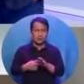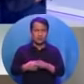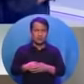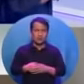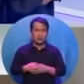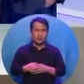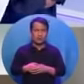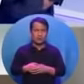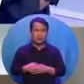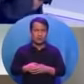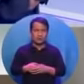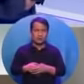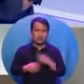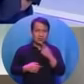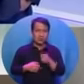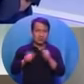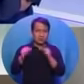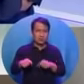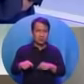yung turismo dyan?